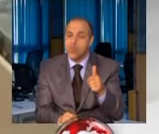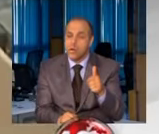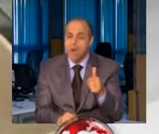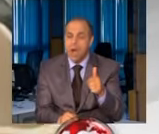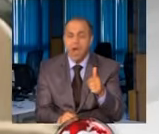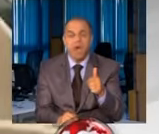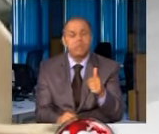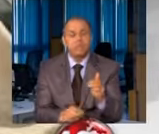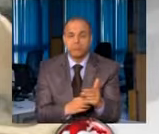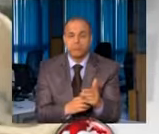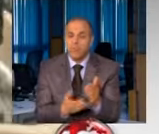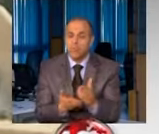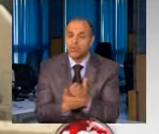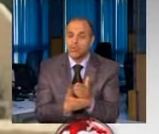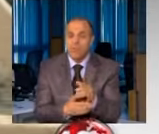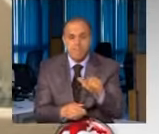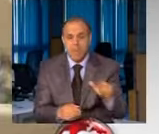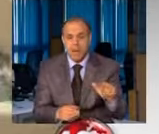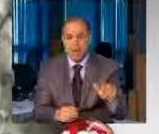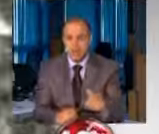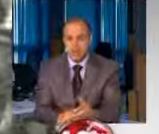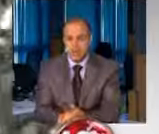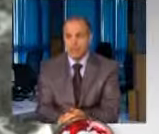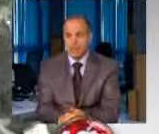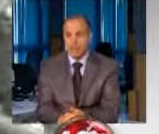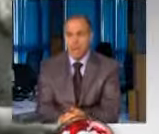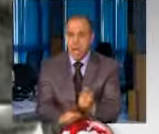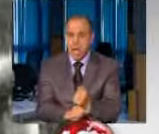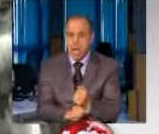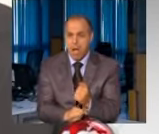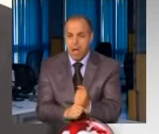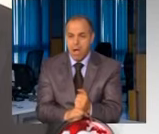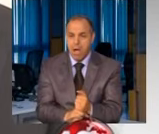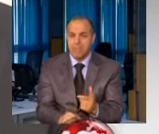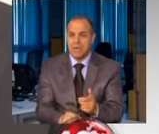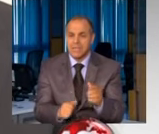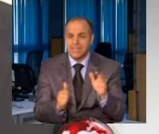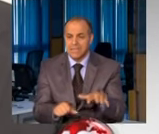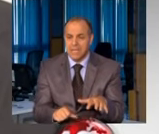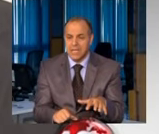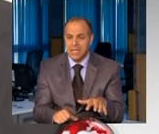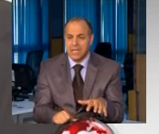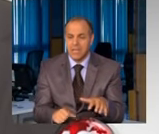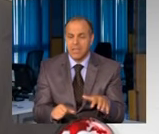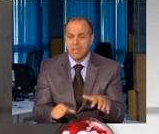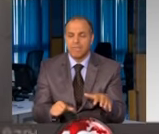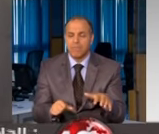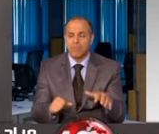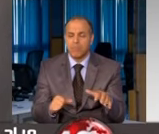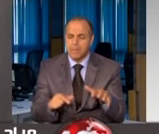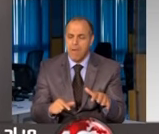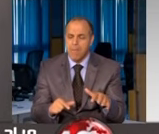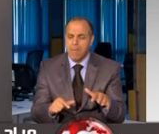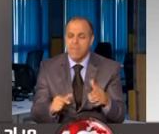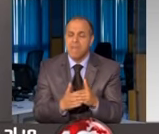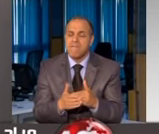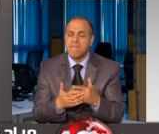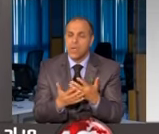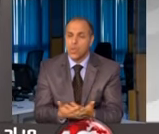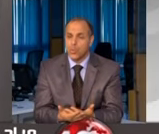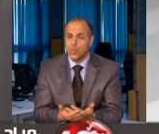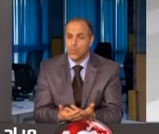من حيث عدد المشاريع المنتصبة. بالنسبة للسنة أوقع إنتاج حوالي 6700 طن، ما